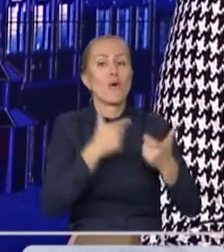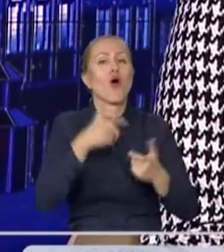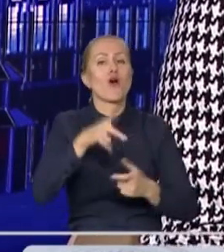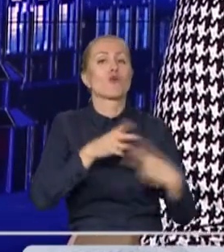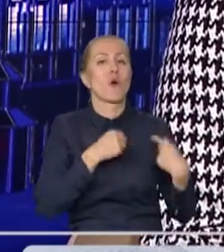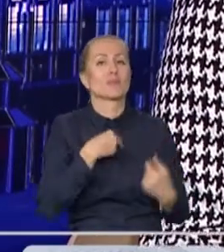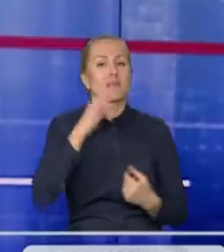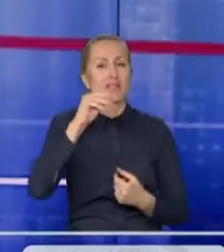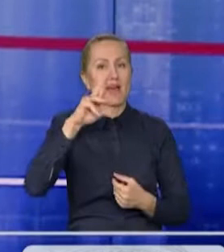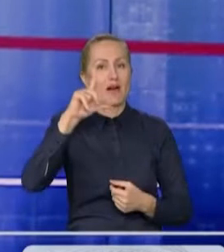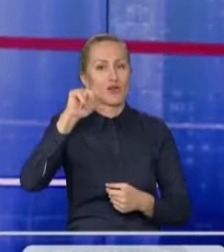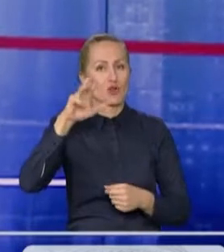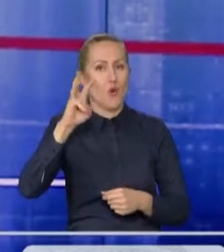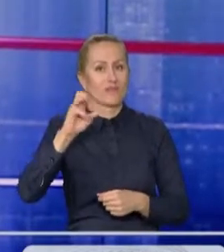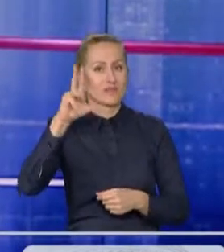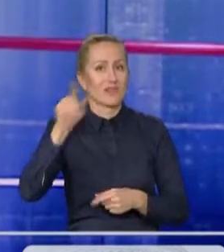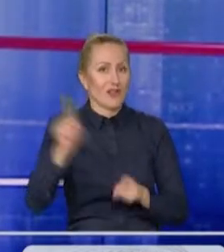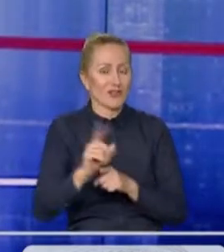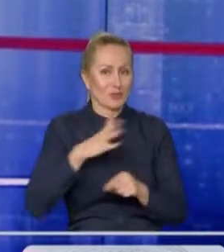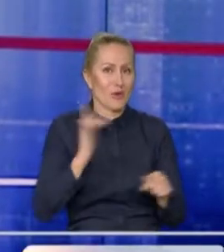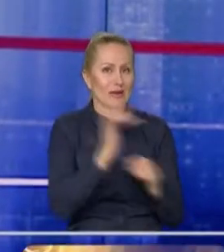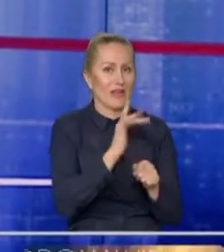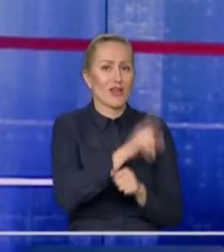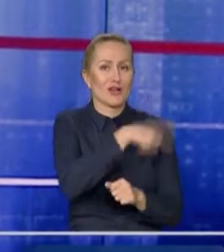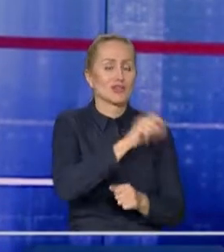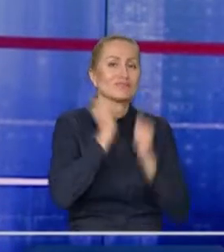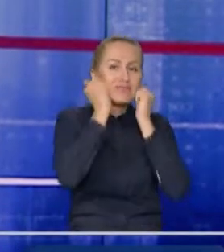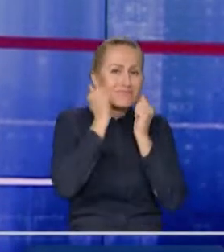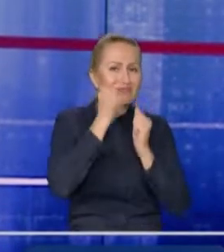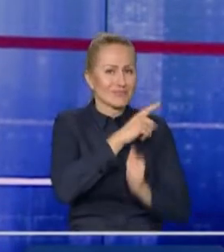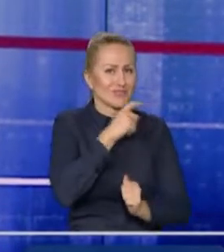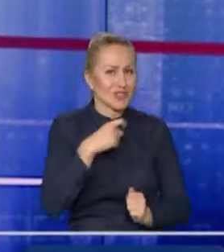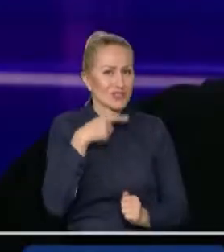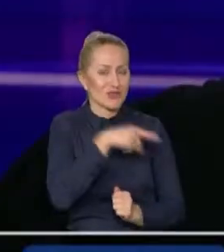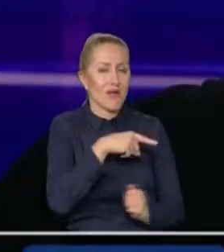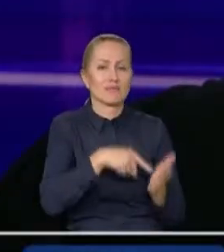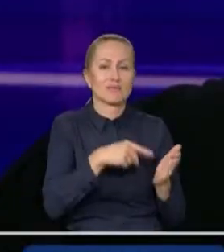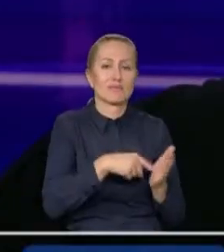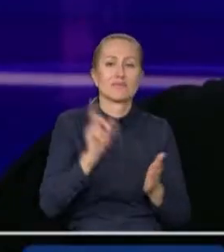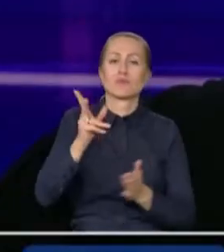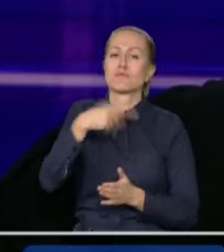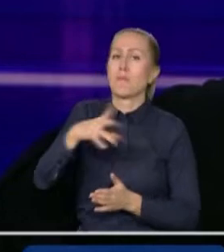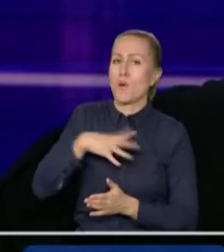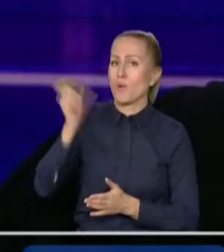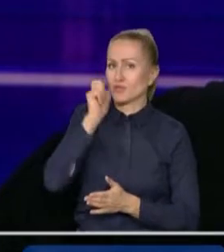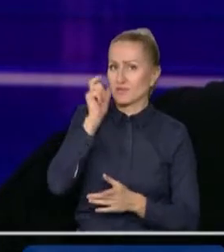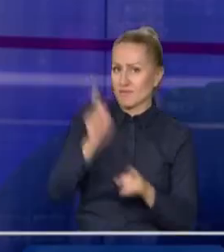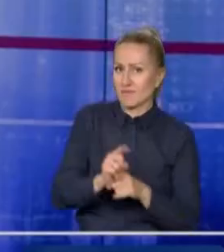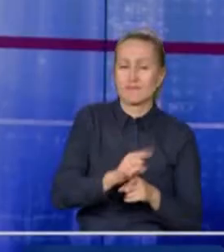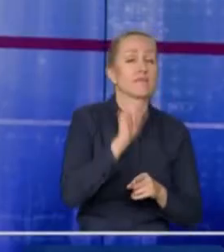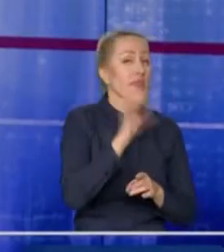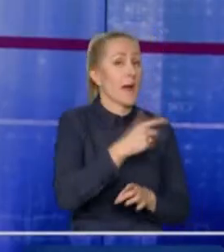No też krytykowała tych dominikanów, tak, czy tego dominikanina, dokładnie przestępstwa. Więc